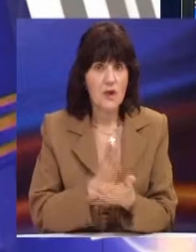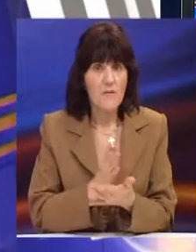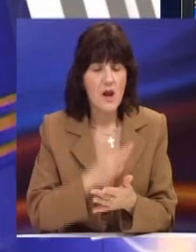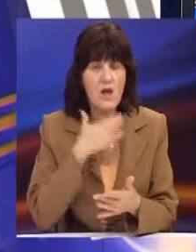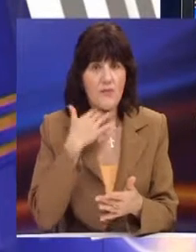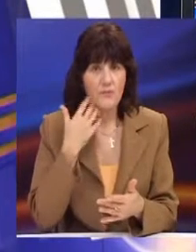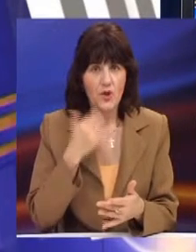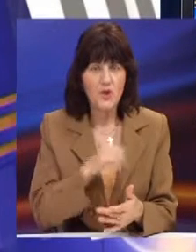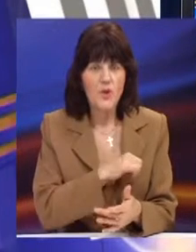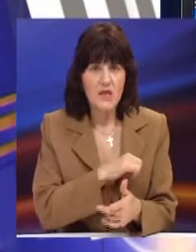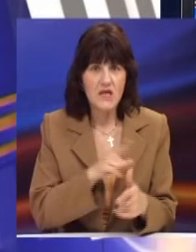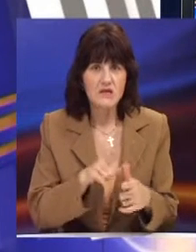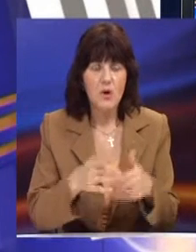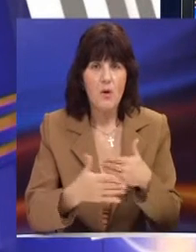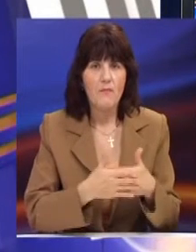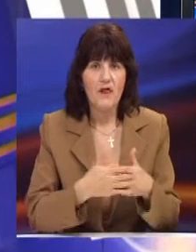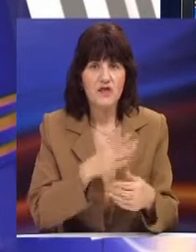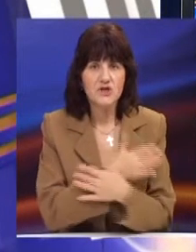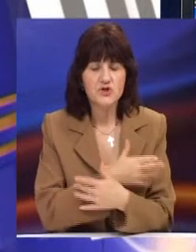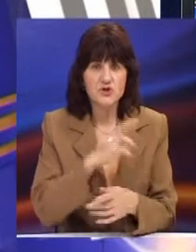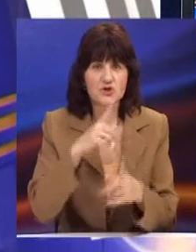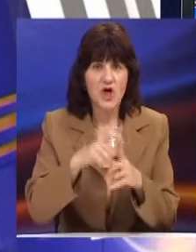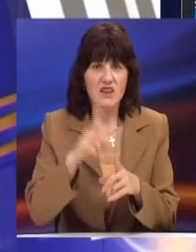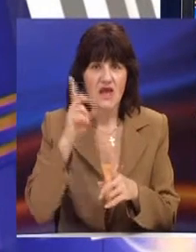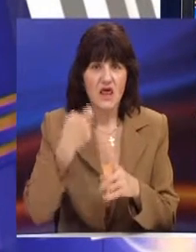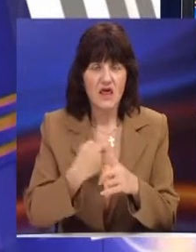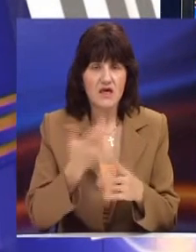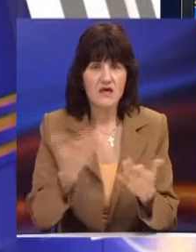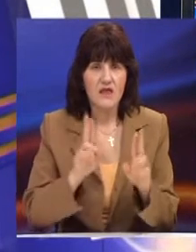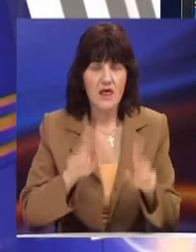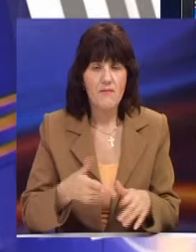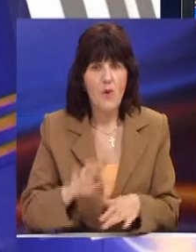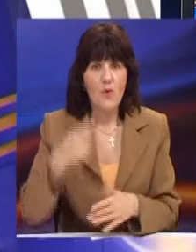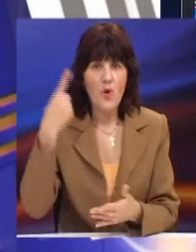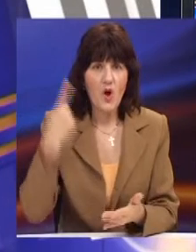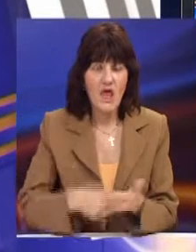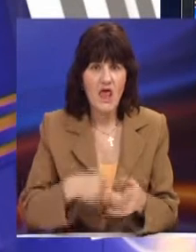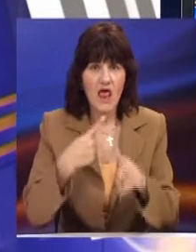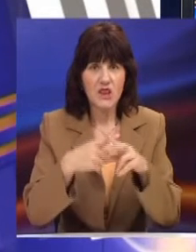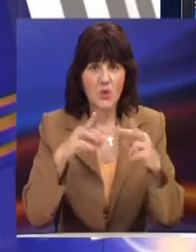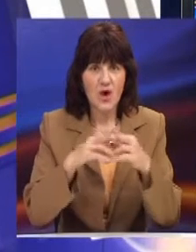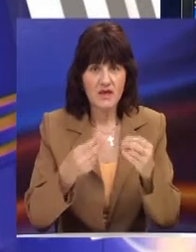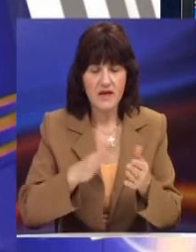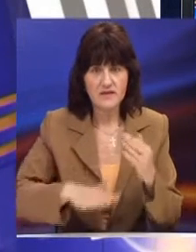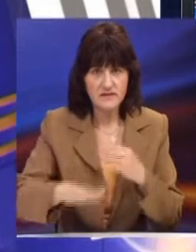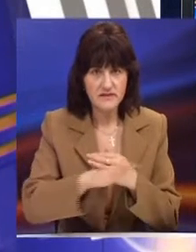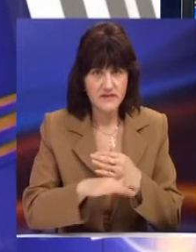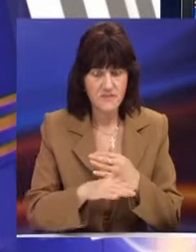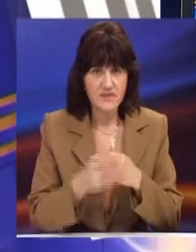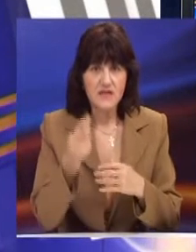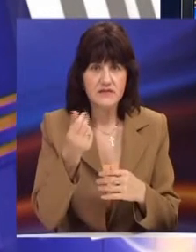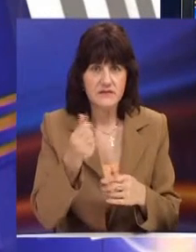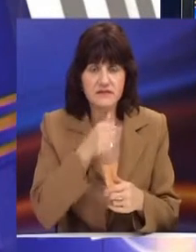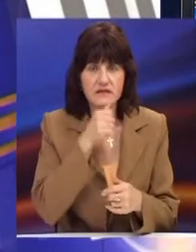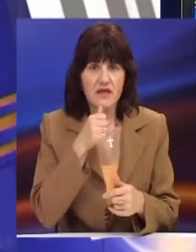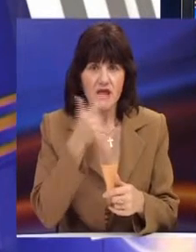za parcela u katastarskoj opštini Žednik, gde je ponuđeno 90 parcela ukupne površine preko 1000 hektara. Cene zakupa neretko